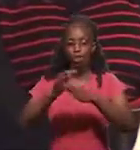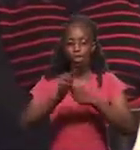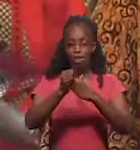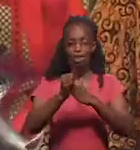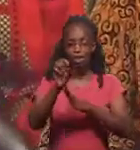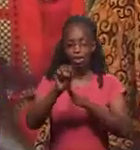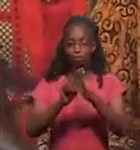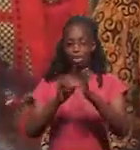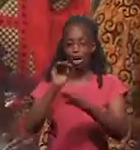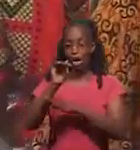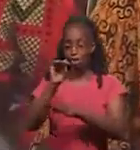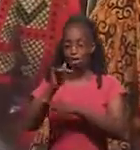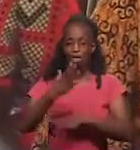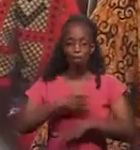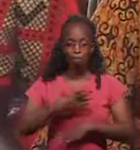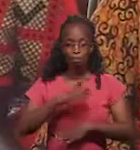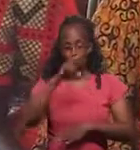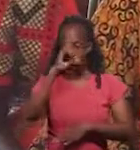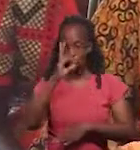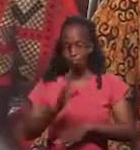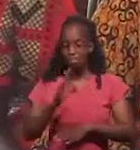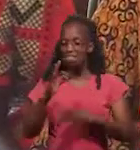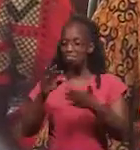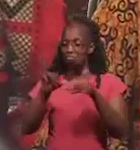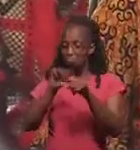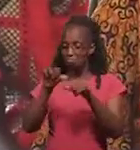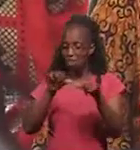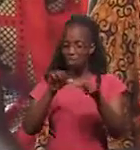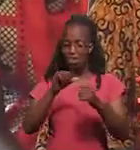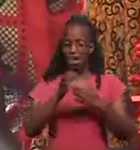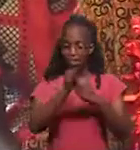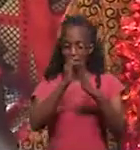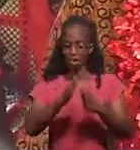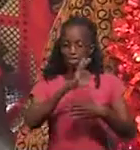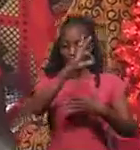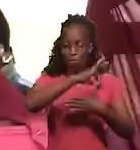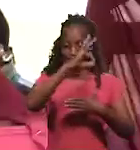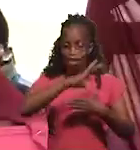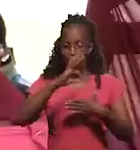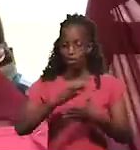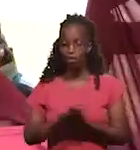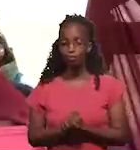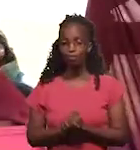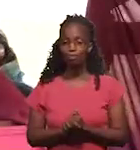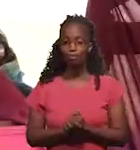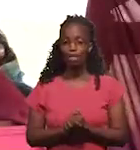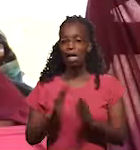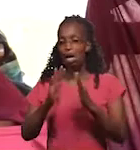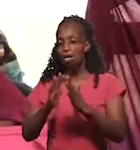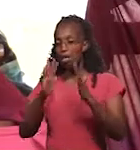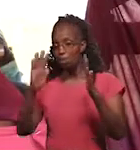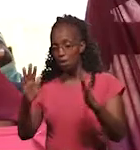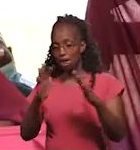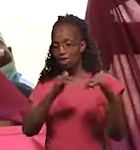Wakenya kumakinika zaidi katika kuwachagua viongozi watakaoleta maendeleo endelevu. Ijapokuwa